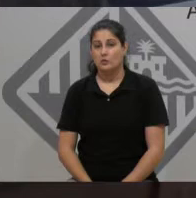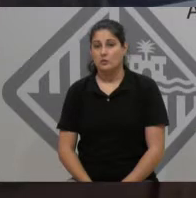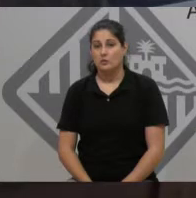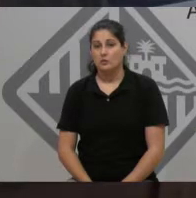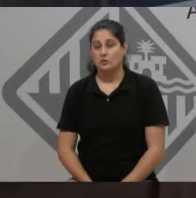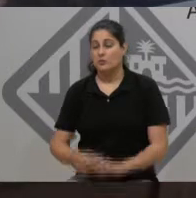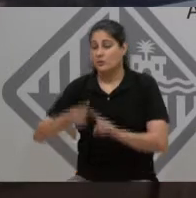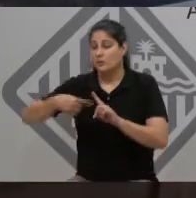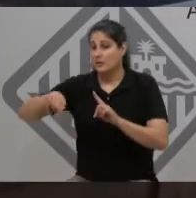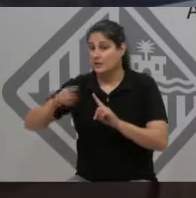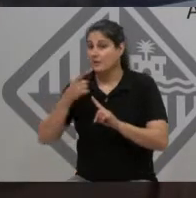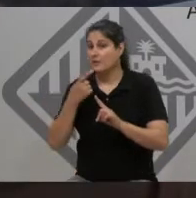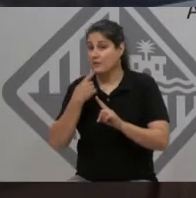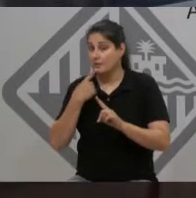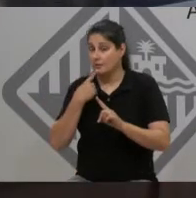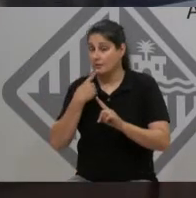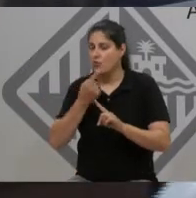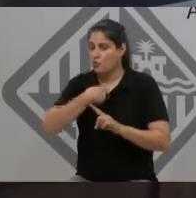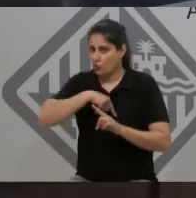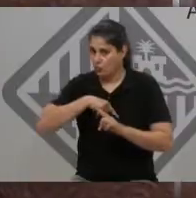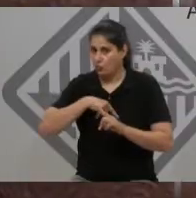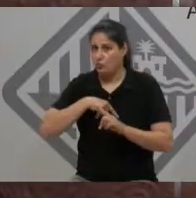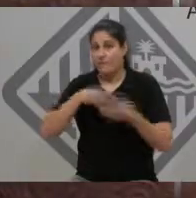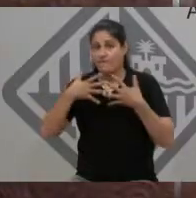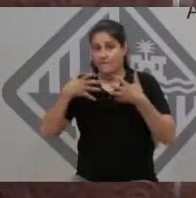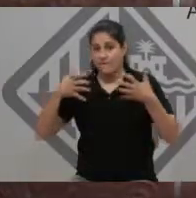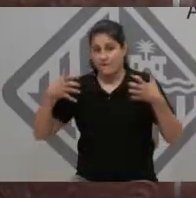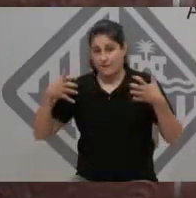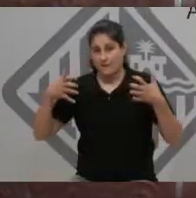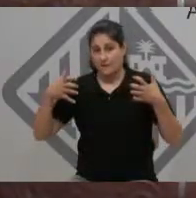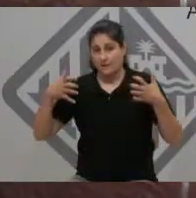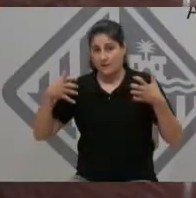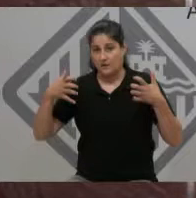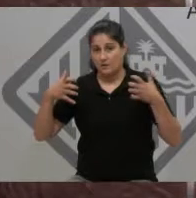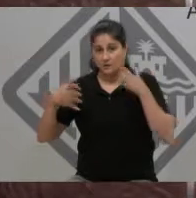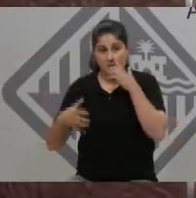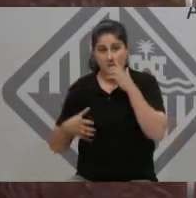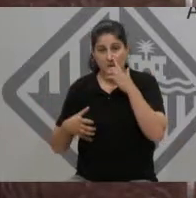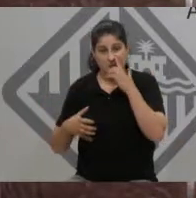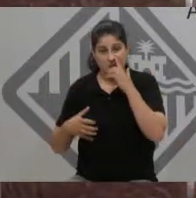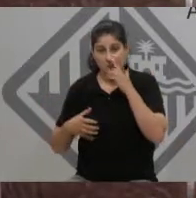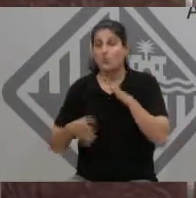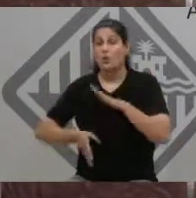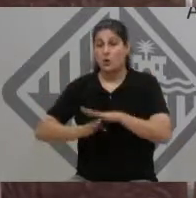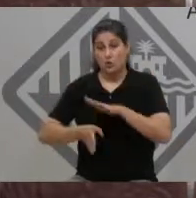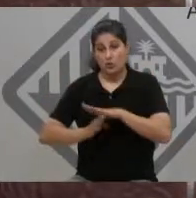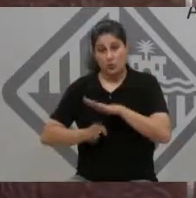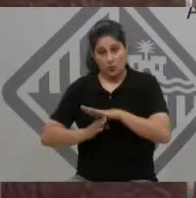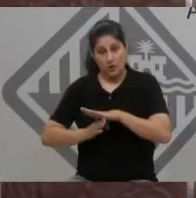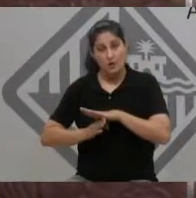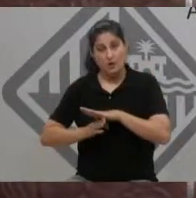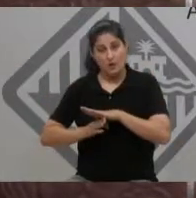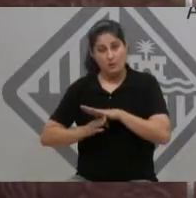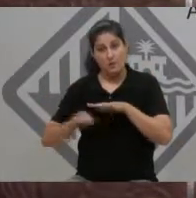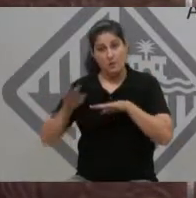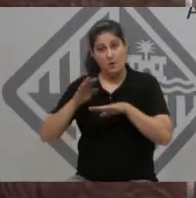La transaccional és que continuarem... Estances. Sí, estances. Continuarem portant a